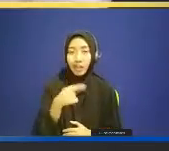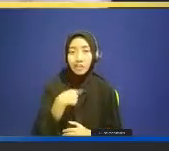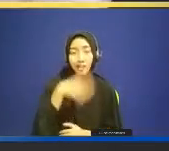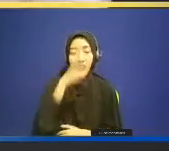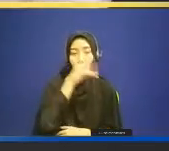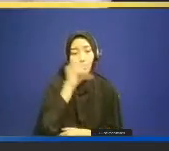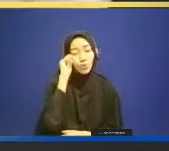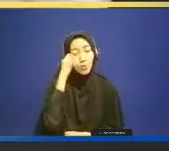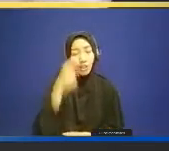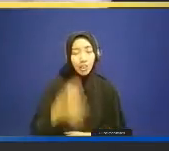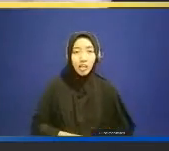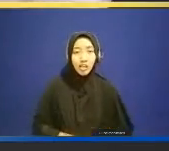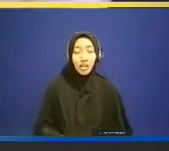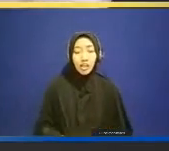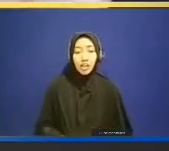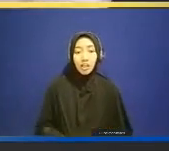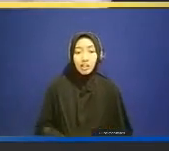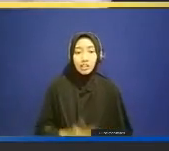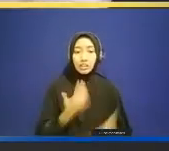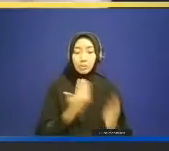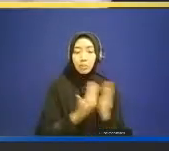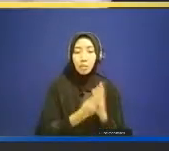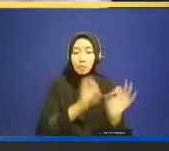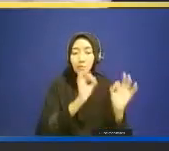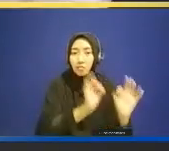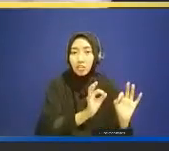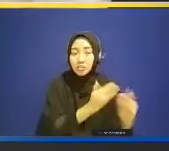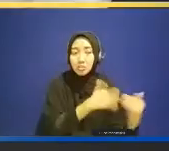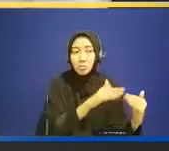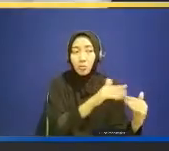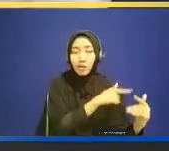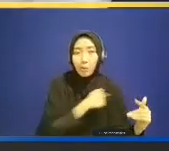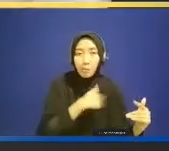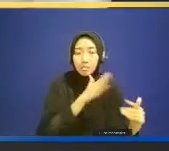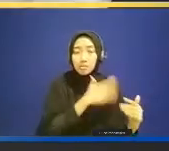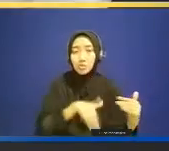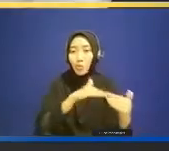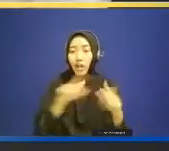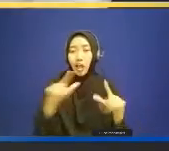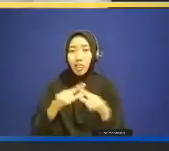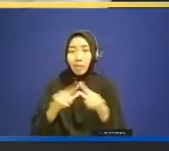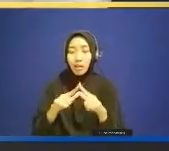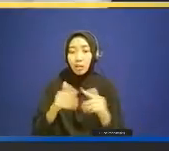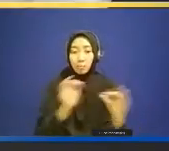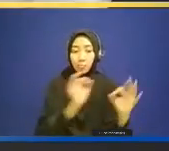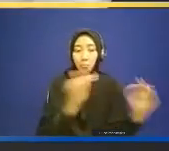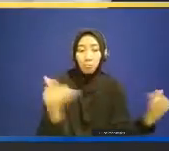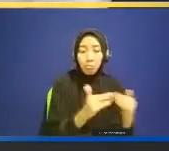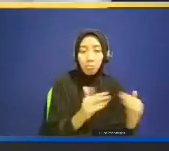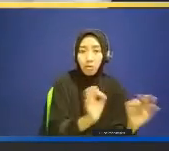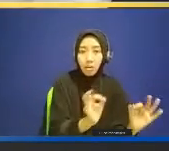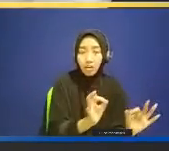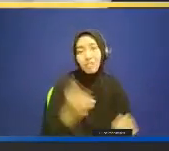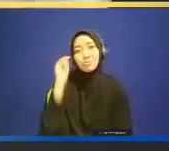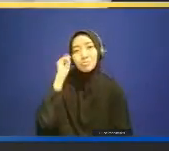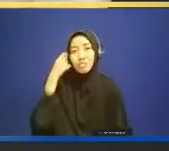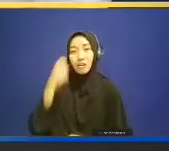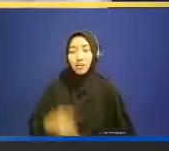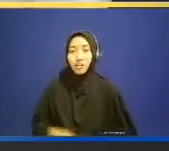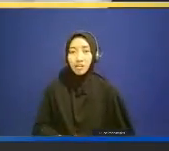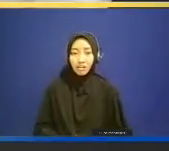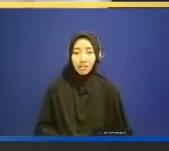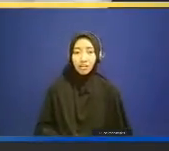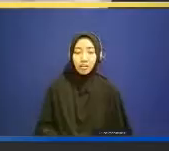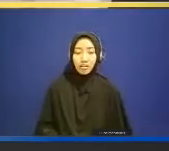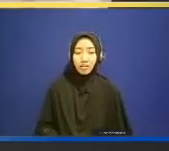ngerti itu sulit yang susah tuh kalau diminta perfect baimbai address dan kalau enggak perfect nggak bisa jalan ya susah lah kalau kayak gitu biar